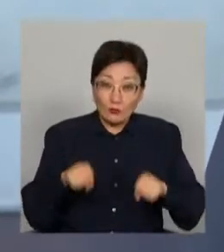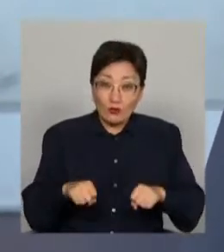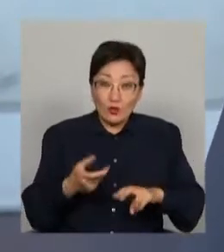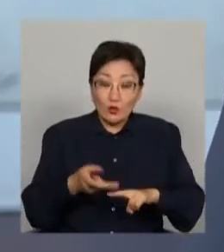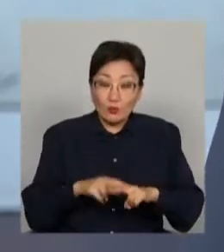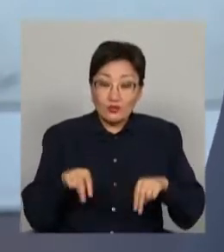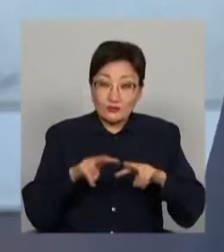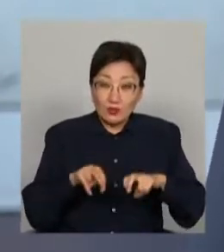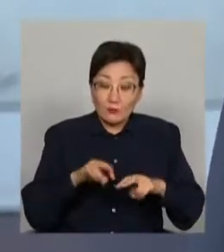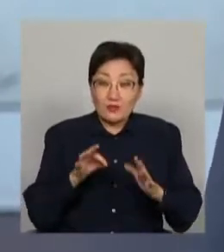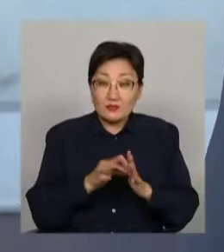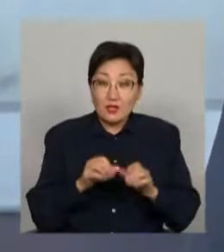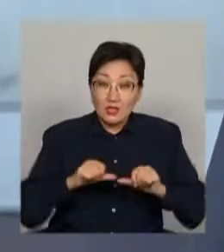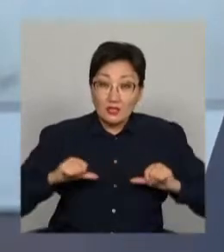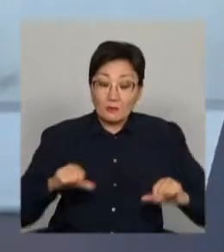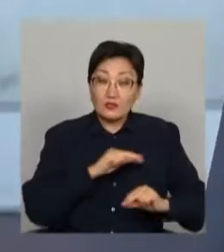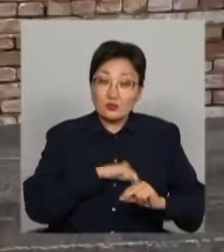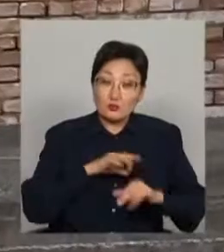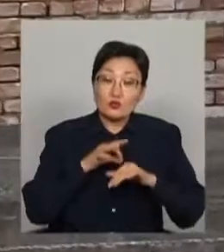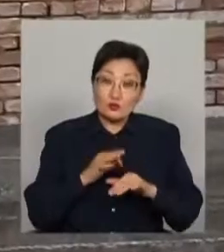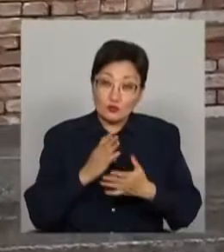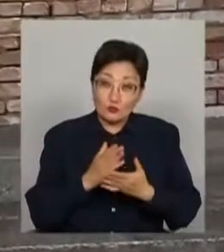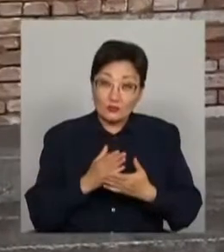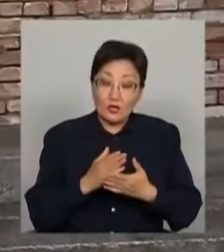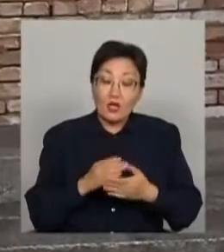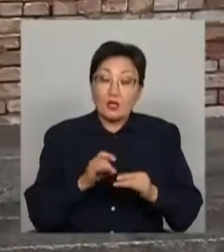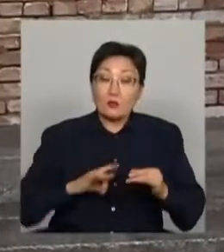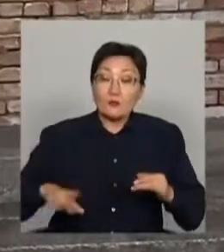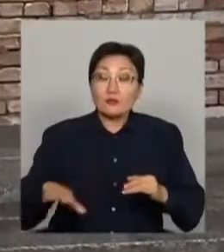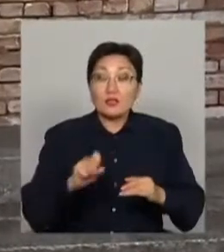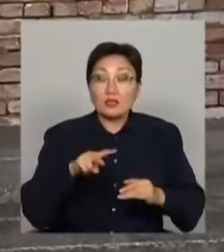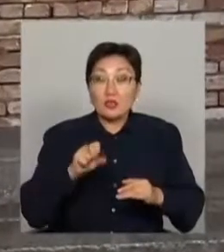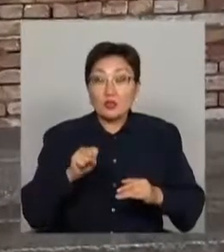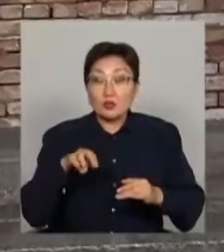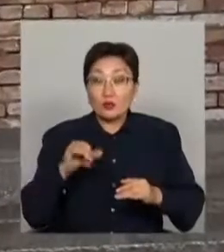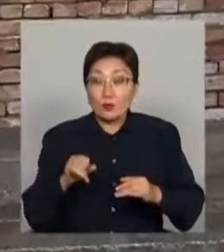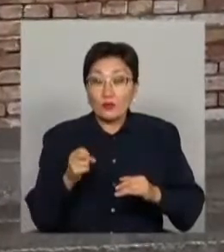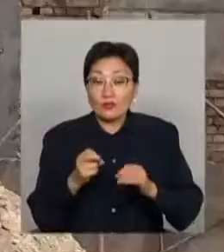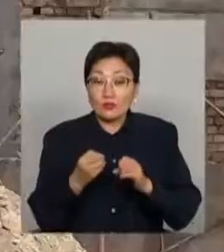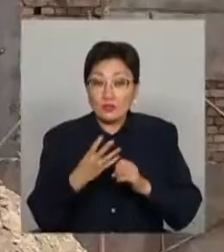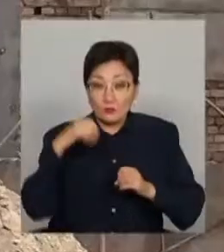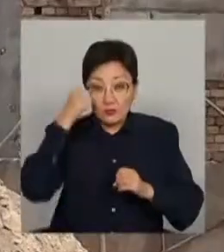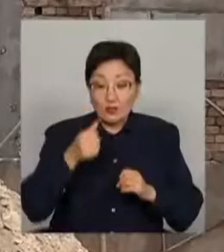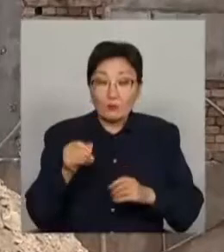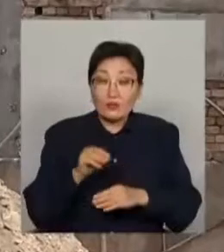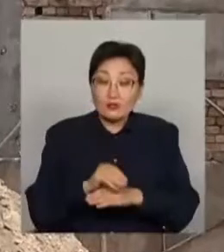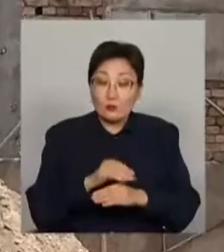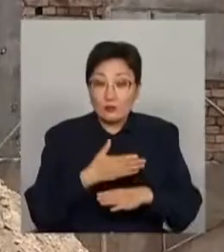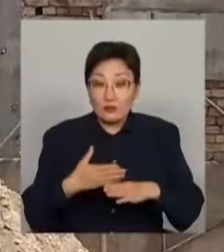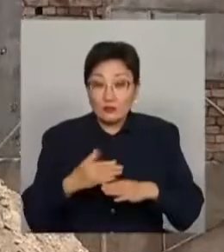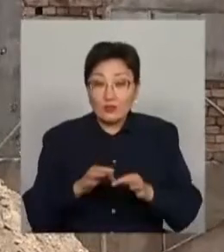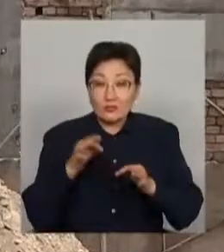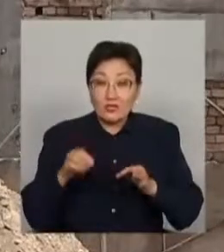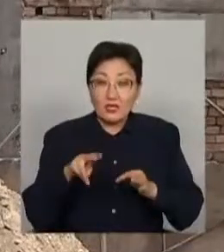анықтау мақсатында қазір жаңа комиссияның жұмысы жүргізіліп жатыр. Мәдениет шағын ауданы Алатауға 2014 жылы қосылған. Ал оған дейін